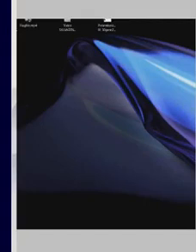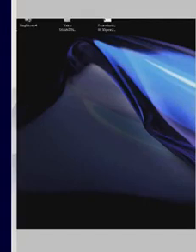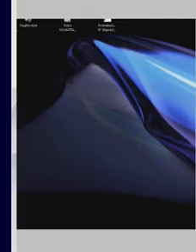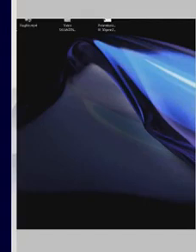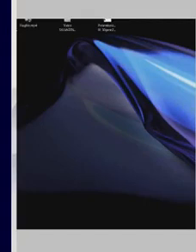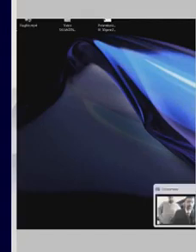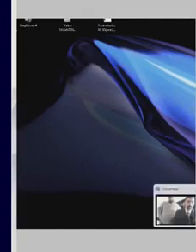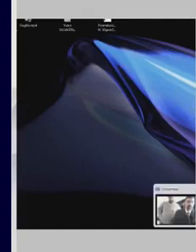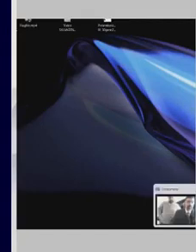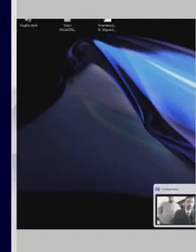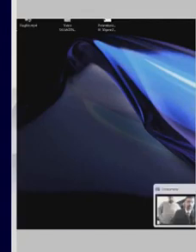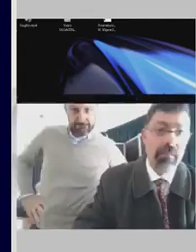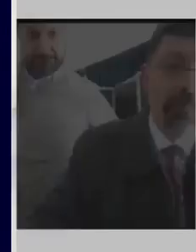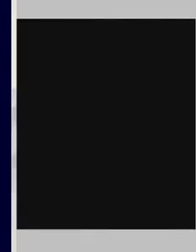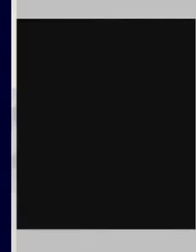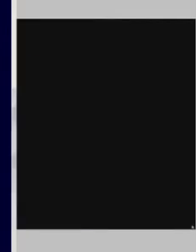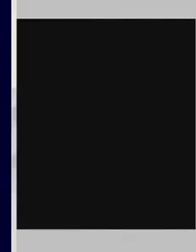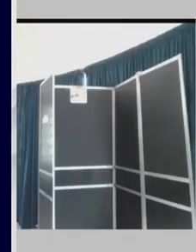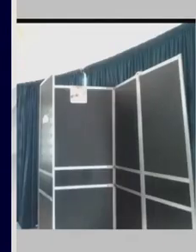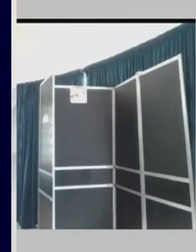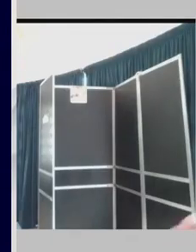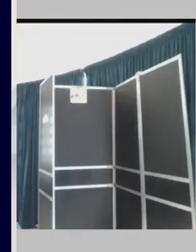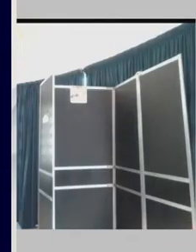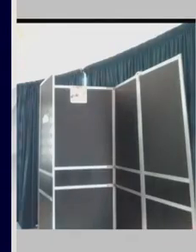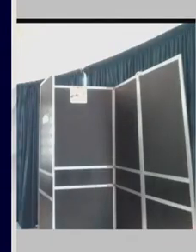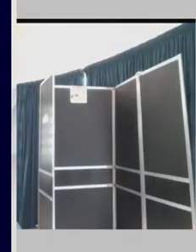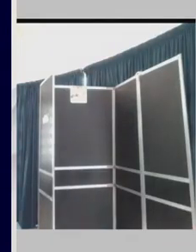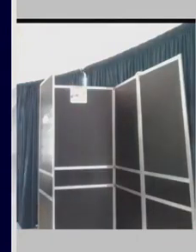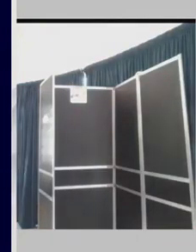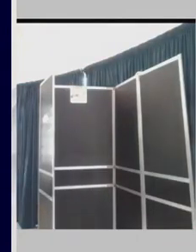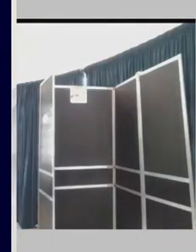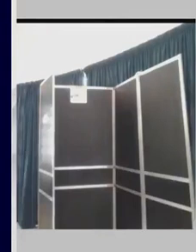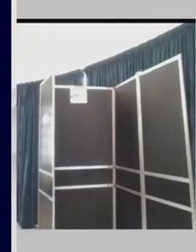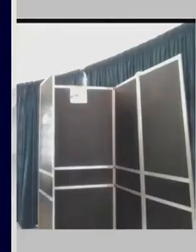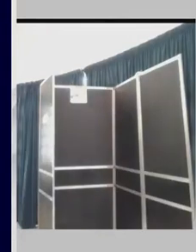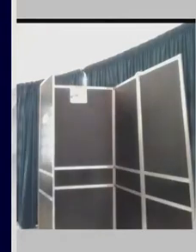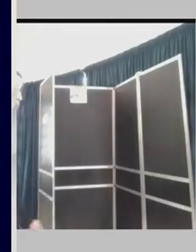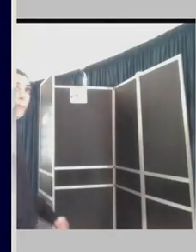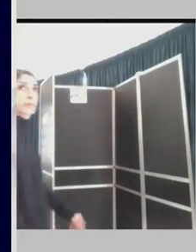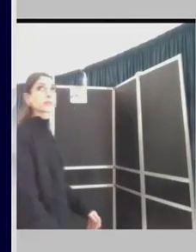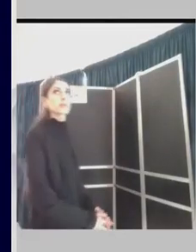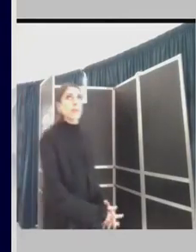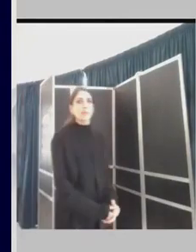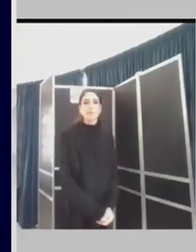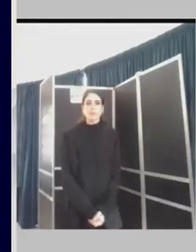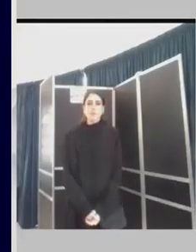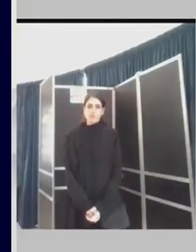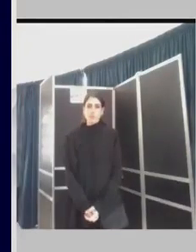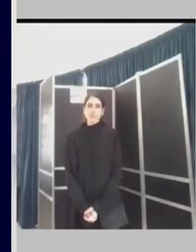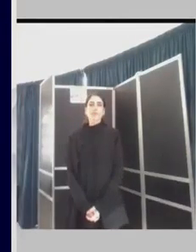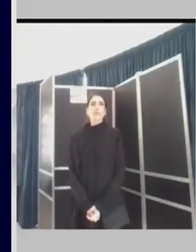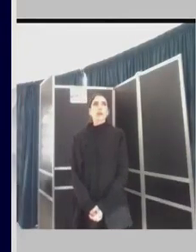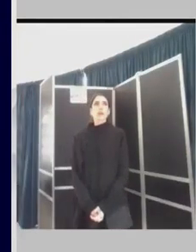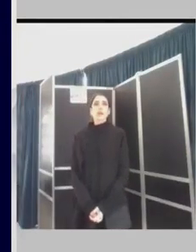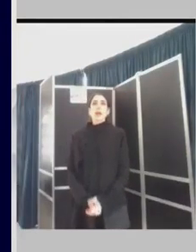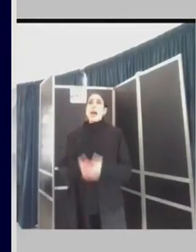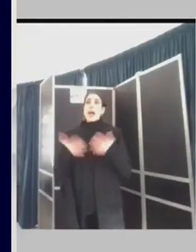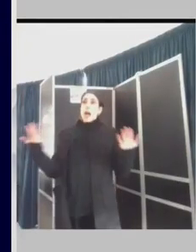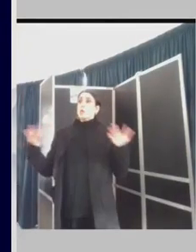Ringraziamo, anche se era solo un video, Mirko Damasco per l'intervento in rappresentanza di Salvagente Italia. Allora, non abbiamo